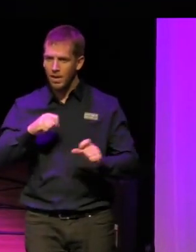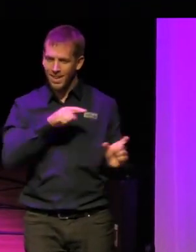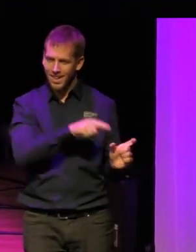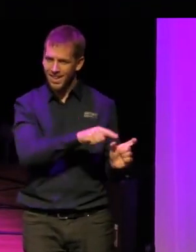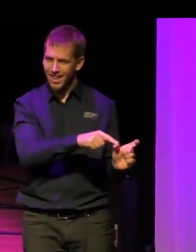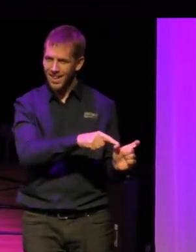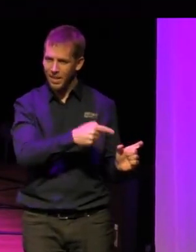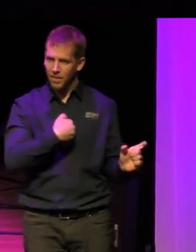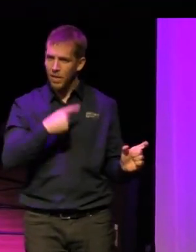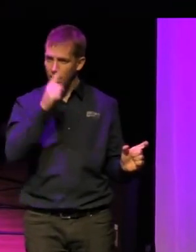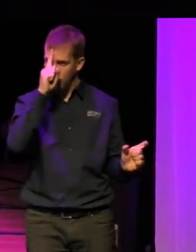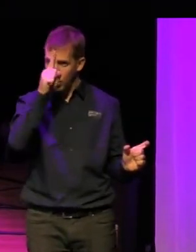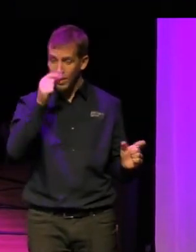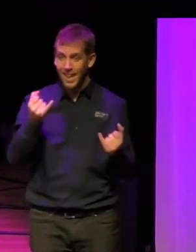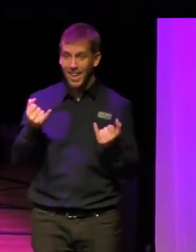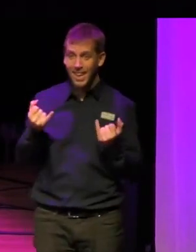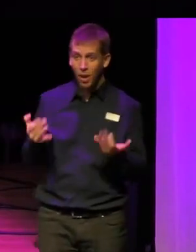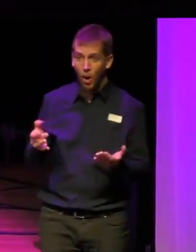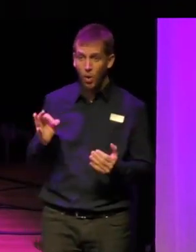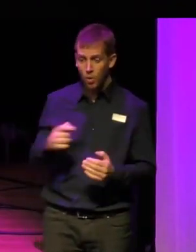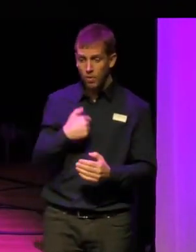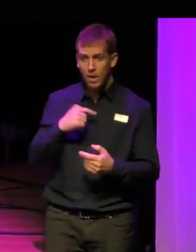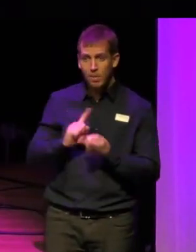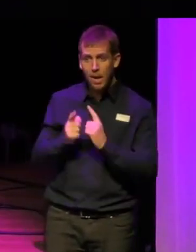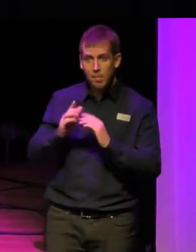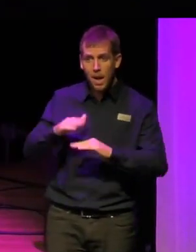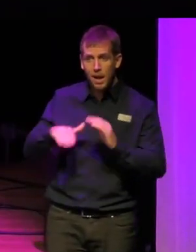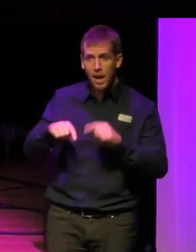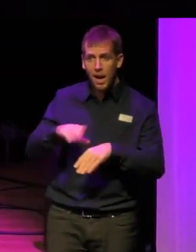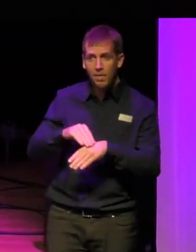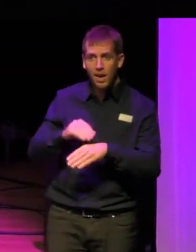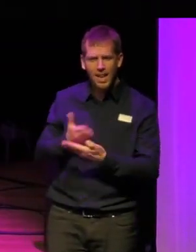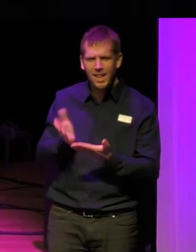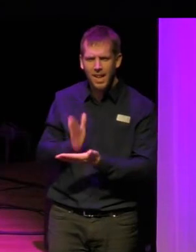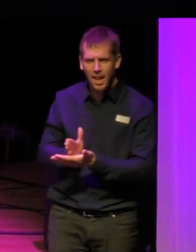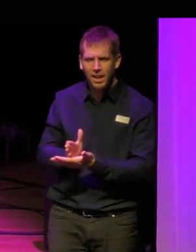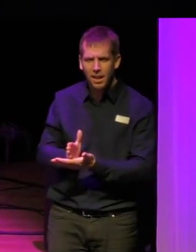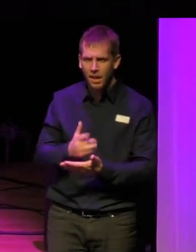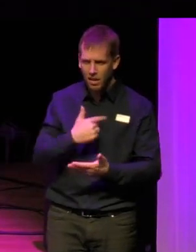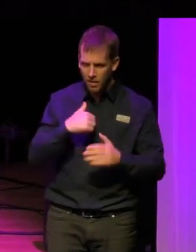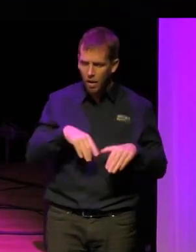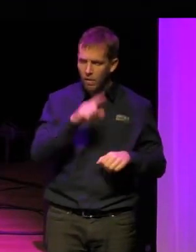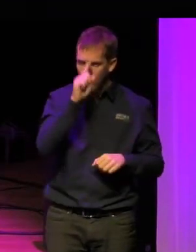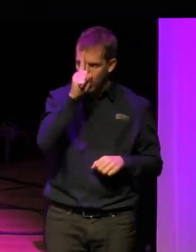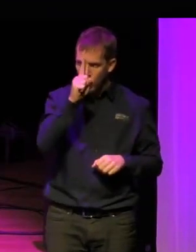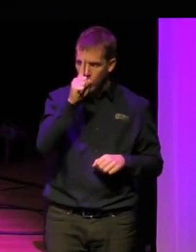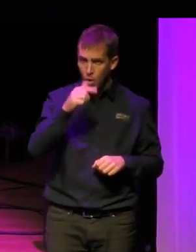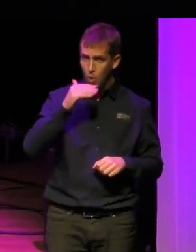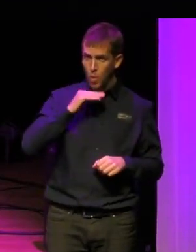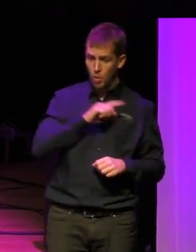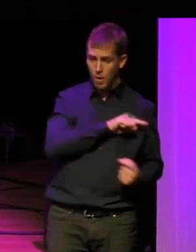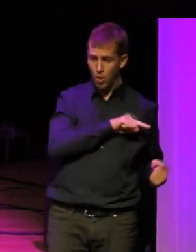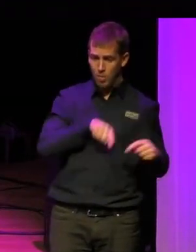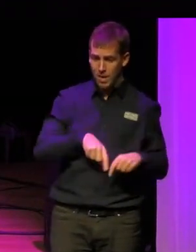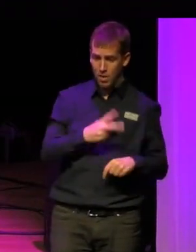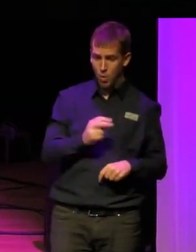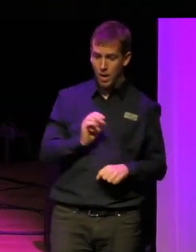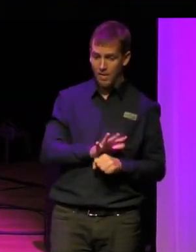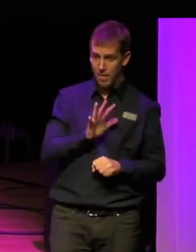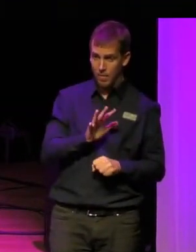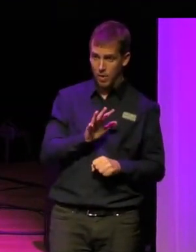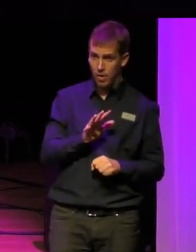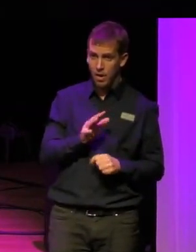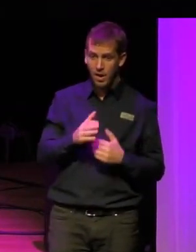rätt det som vi behandlas idag i Sverige. Det är som att unga människor som kom till Sverige 2015 och välkomnade